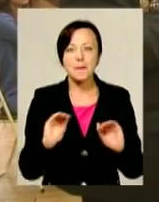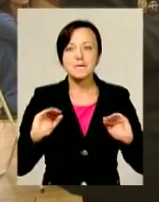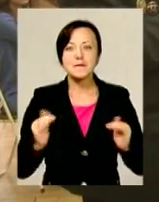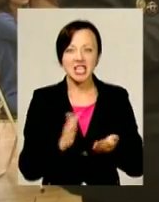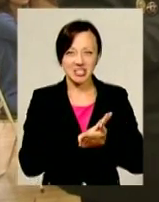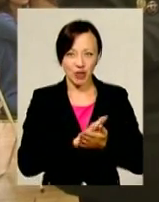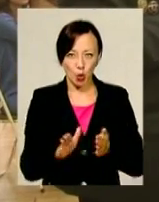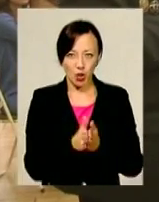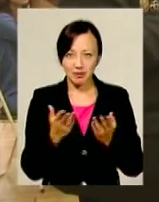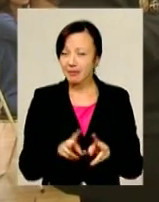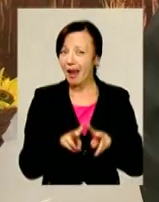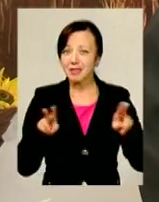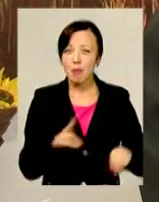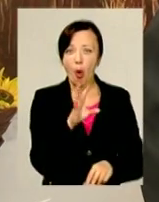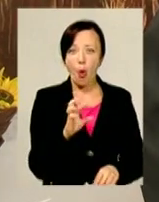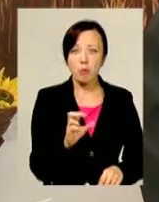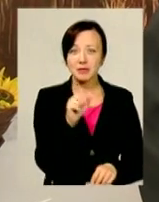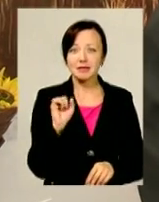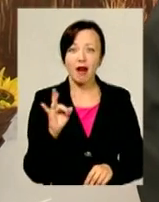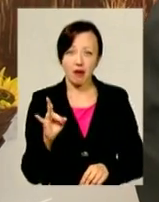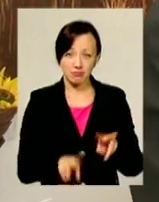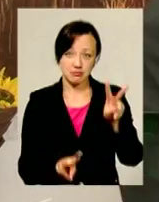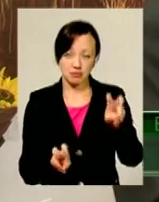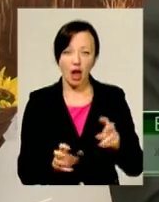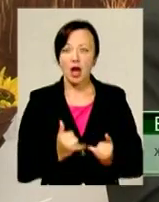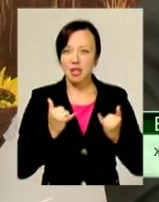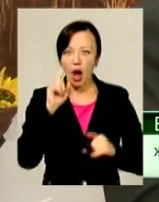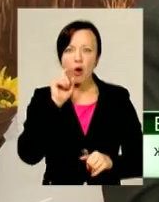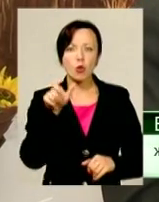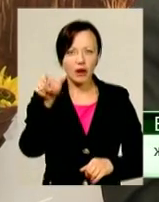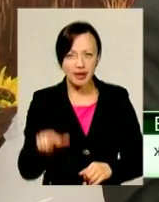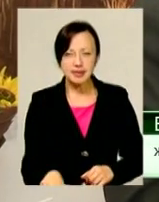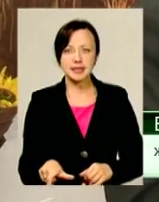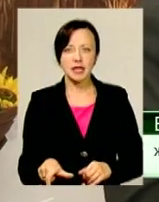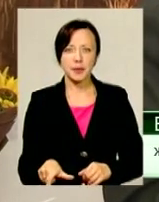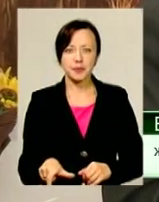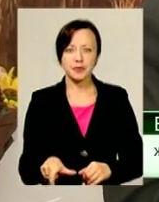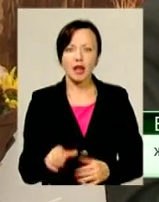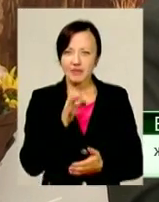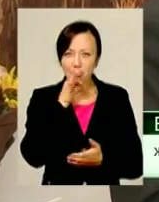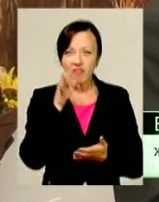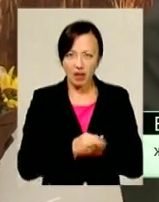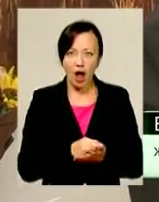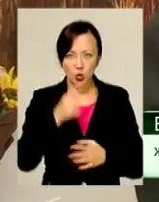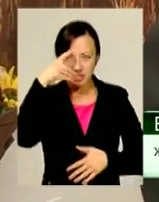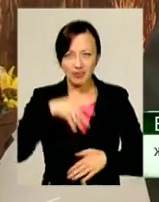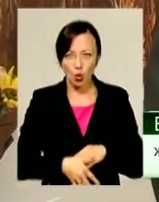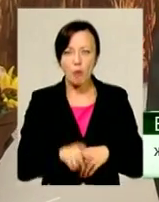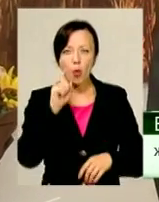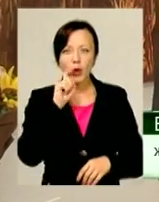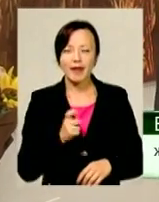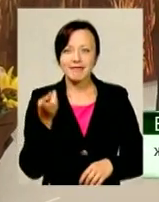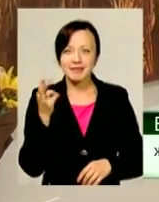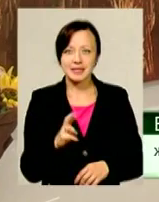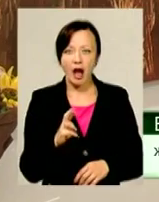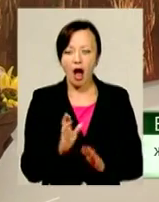буття. Так само і з Кобзарем. Для українця, такого українця, відповідального, свідомого українця,